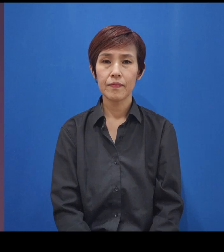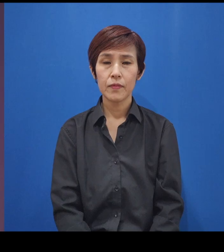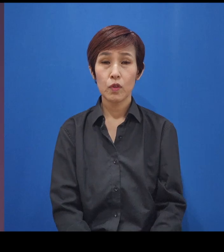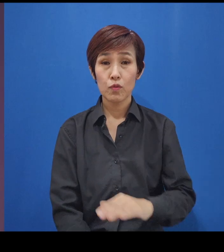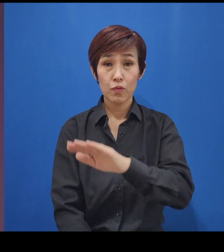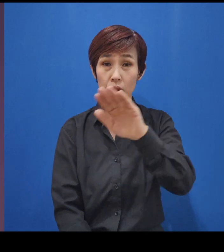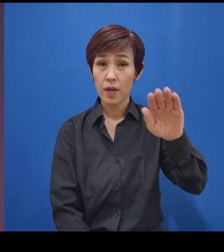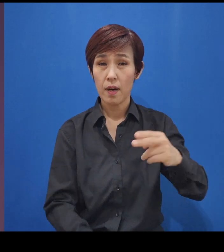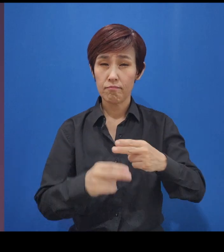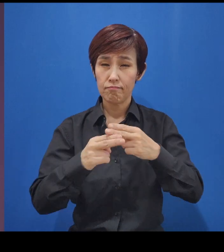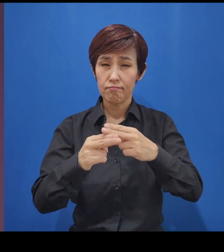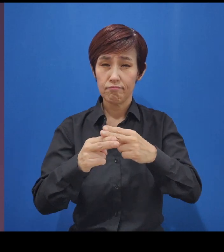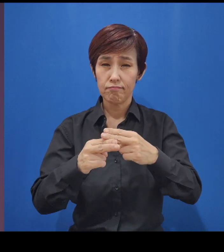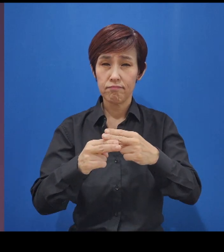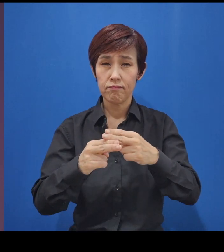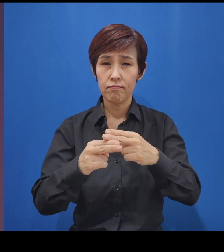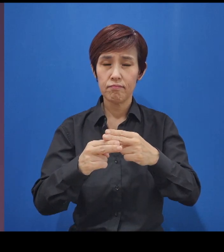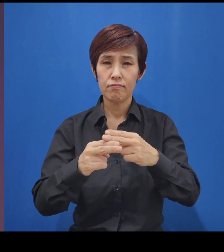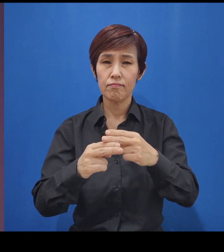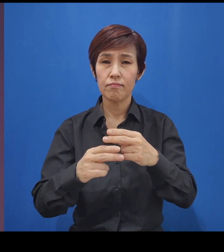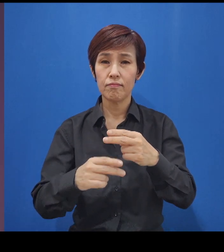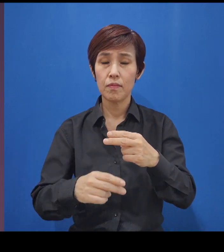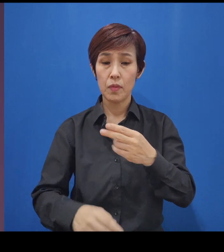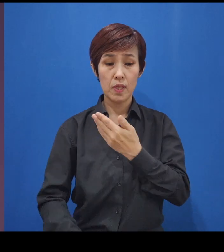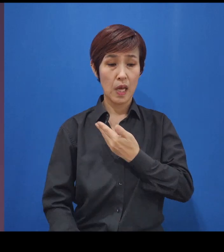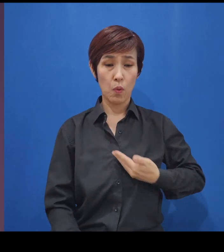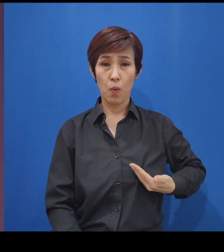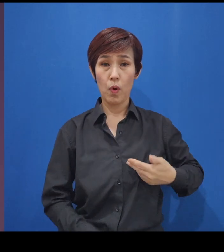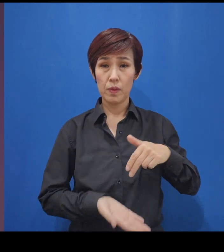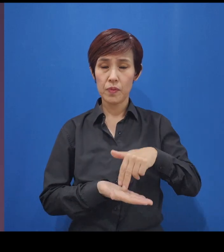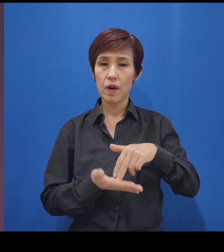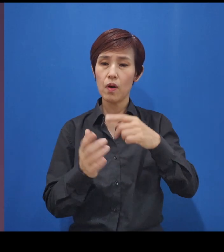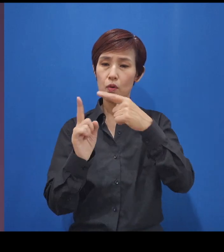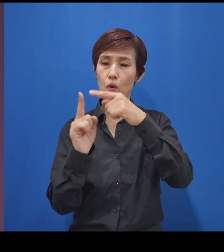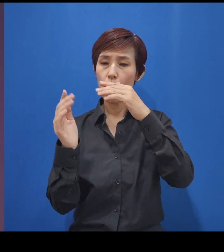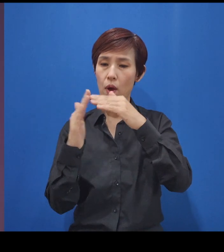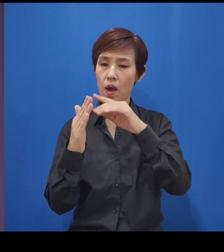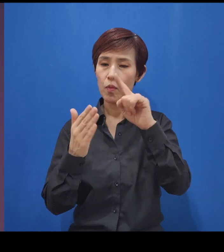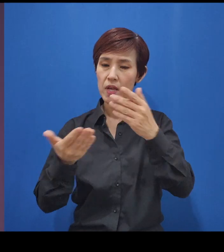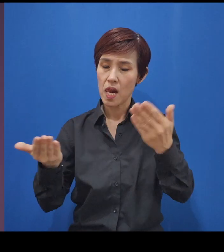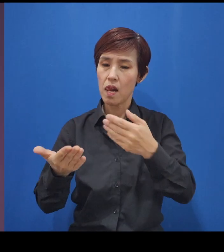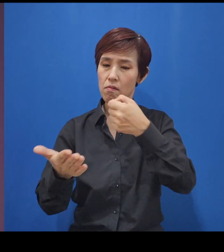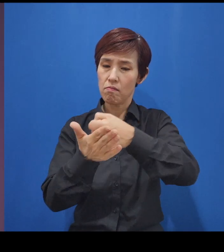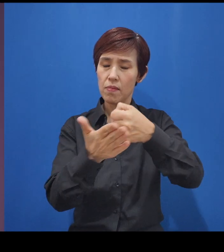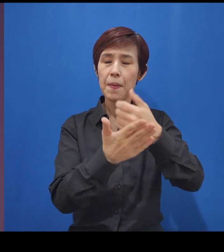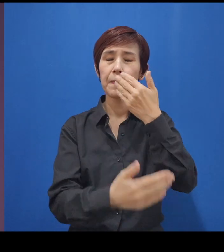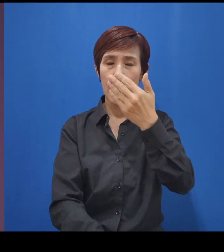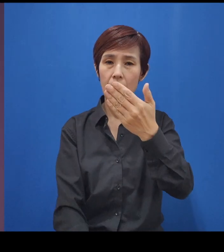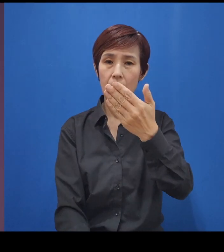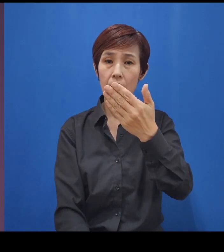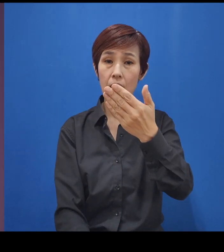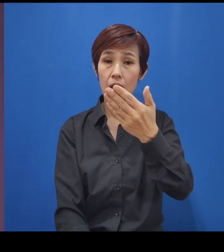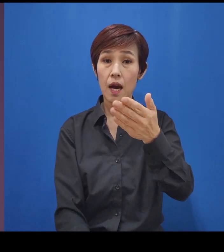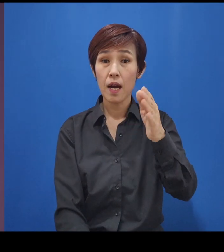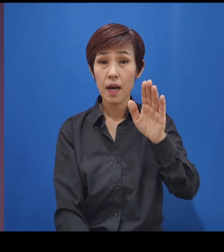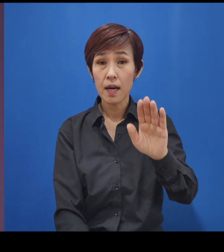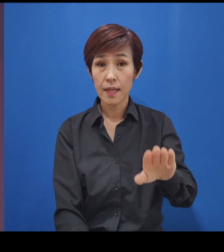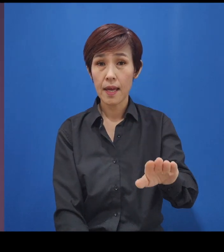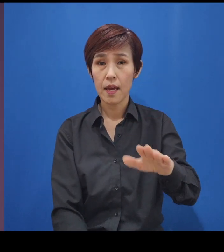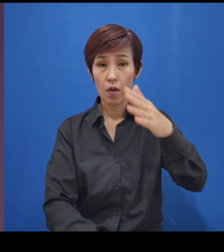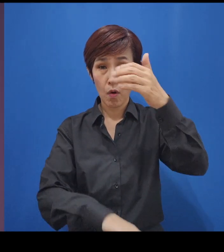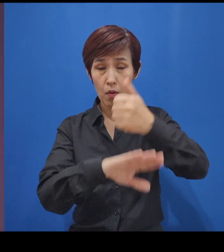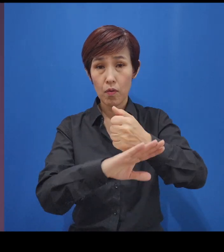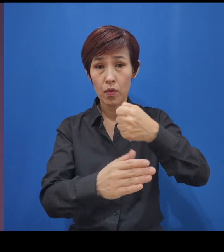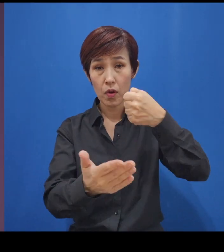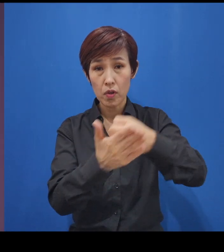그럴 권위가 전혀 없는 건 아닙니다. 사도로서 교회 어떤 일들을 결정해 갈 수 있습니다. 그러나